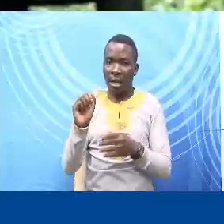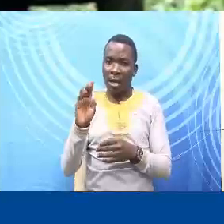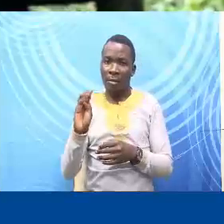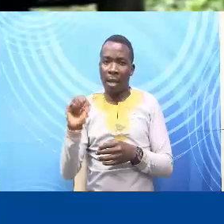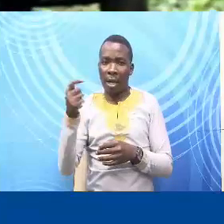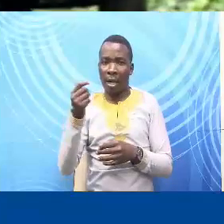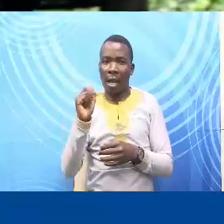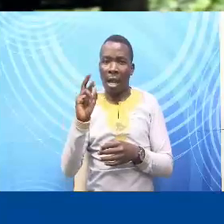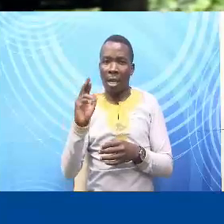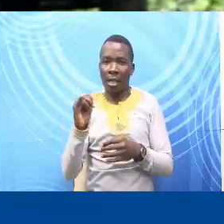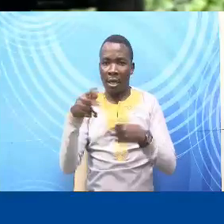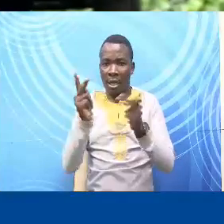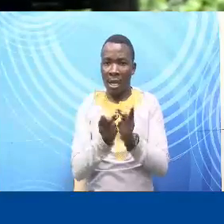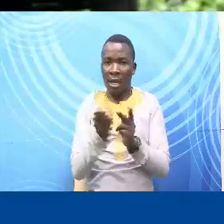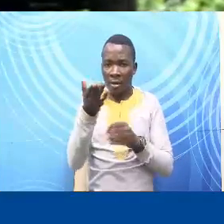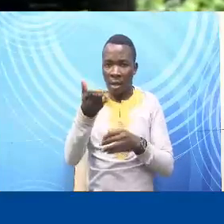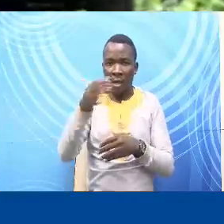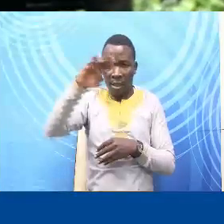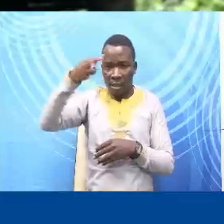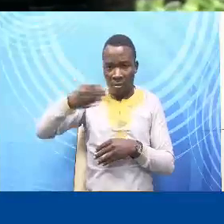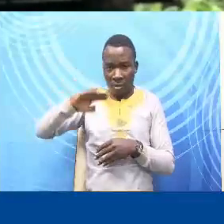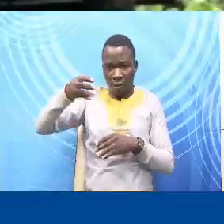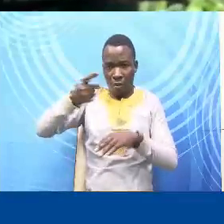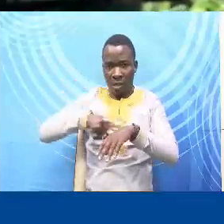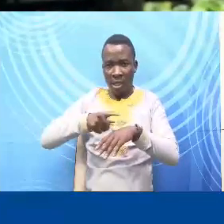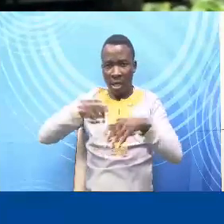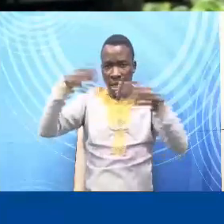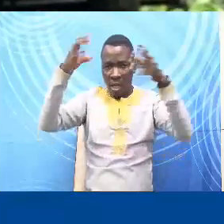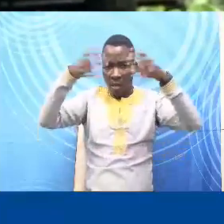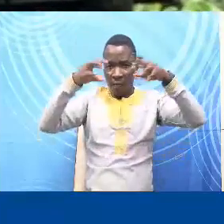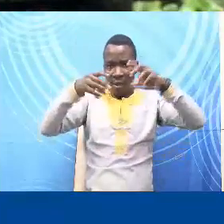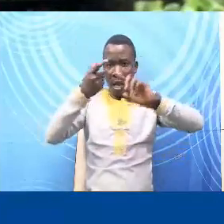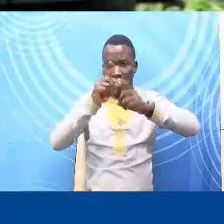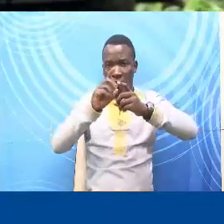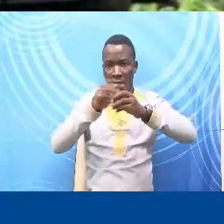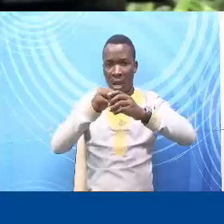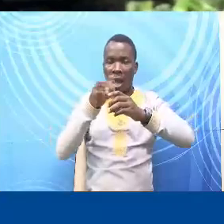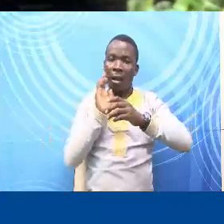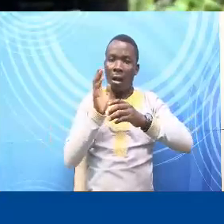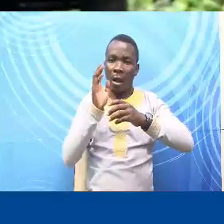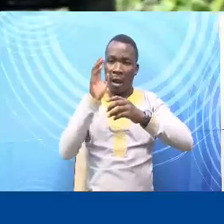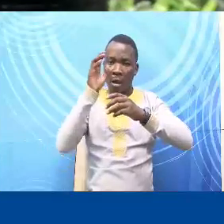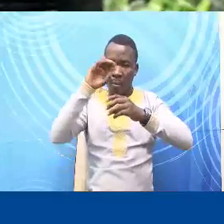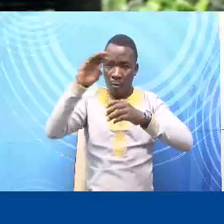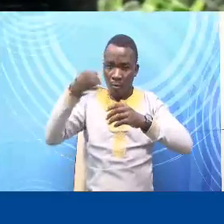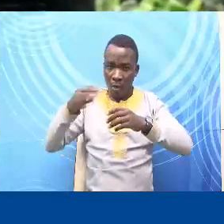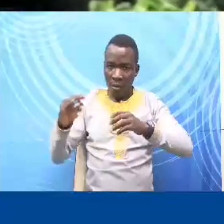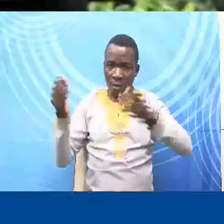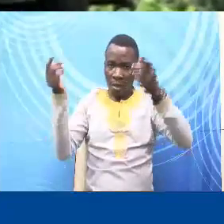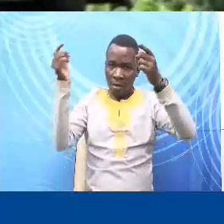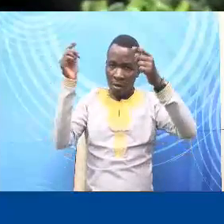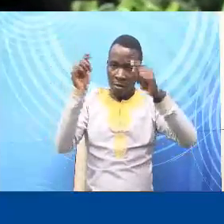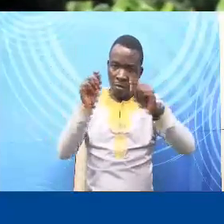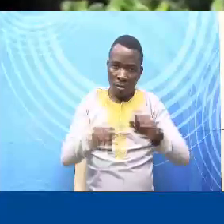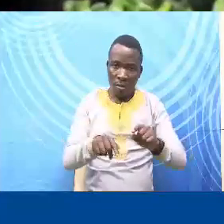imisozi, ku buryo mu gihe cy'imvura amazi aturuka ku misozi ashobora kuza akangiza